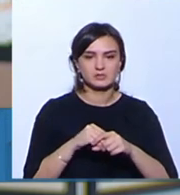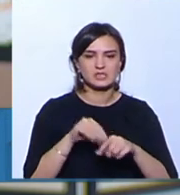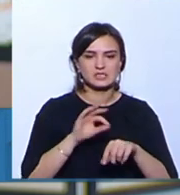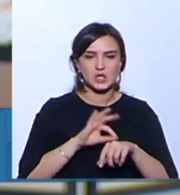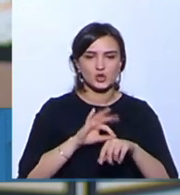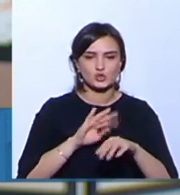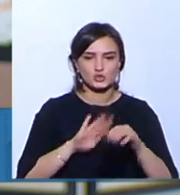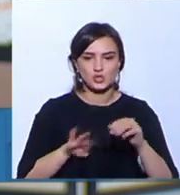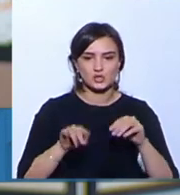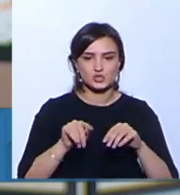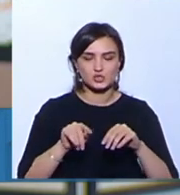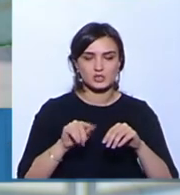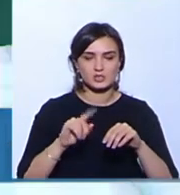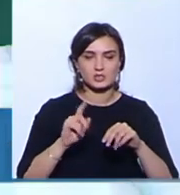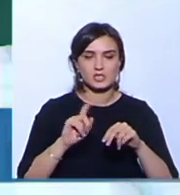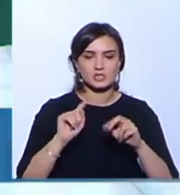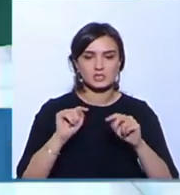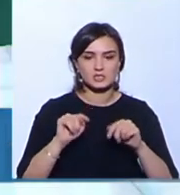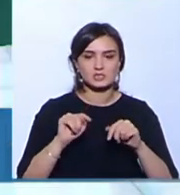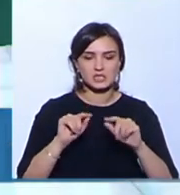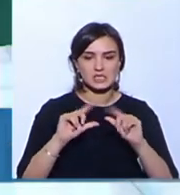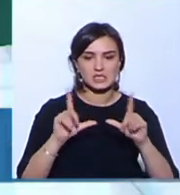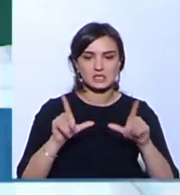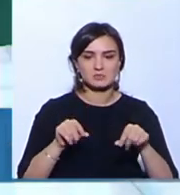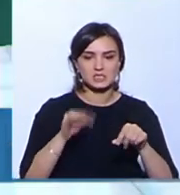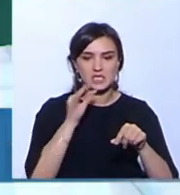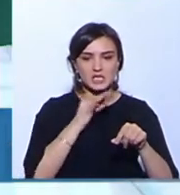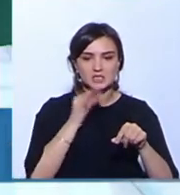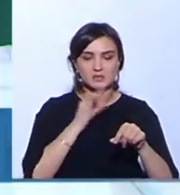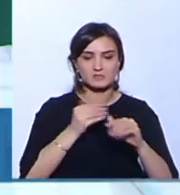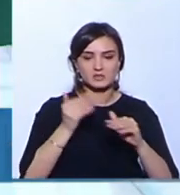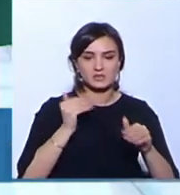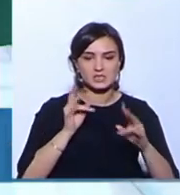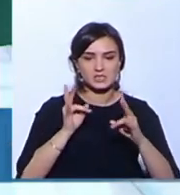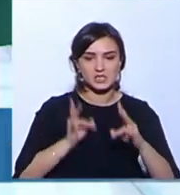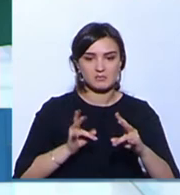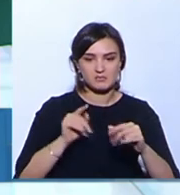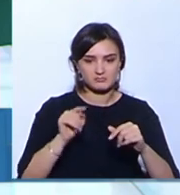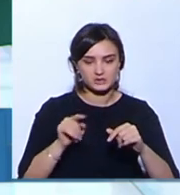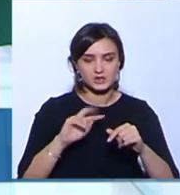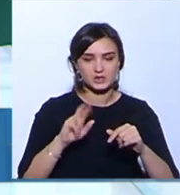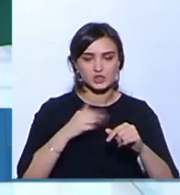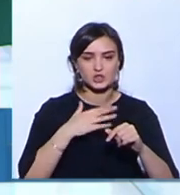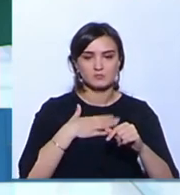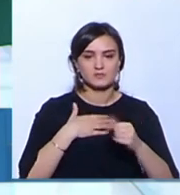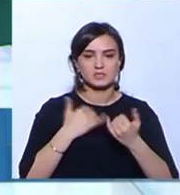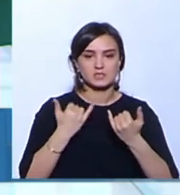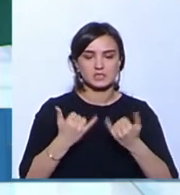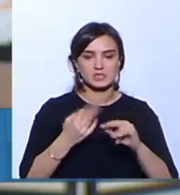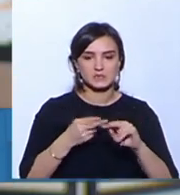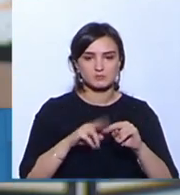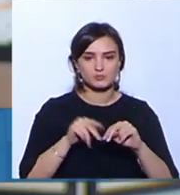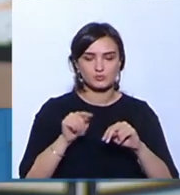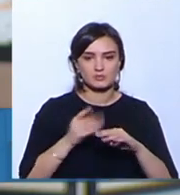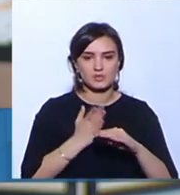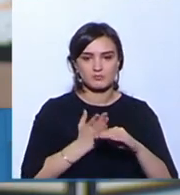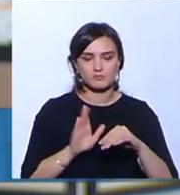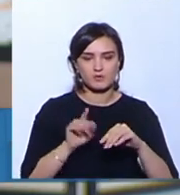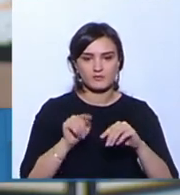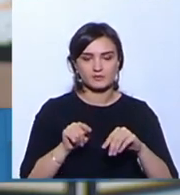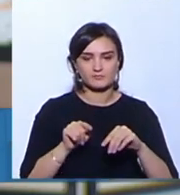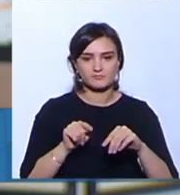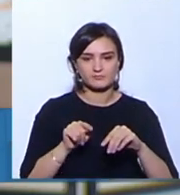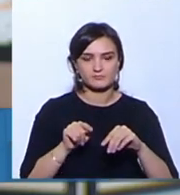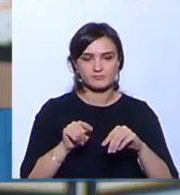დიაგნოზის გარეშე, რასაც მივყევართ თირკმლის ნაადრევ დაზიანებამდე. და ჩემთვის დღეს იმიტომ გამოვყავი